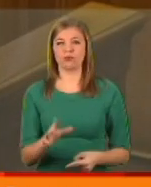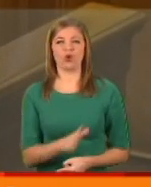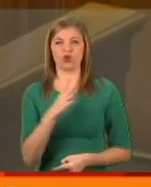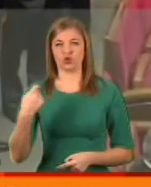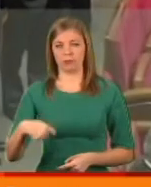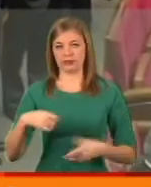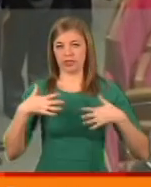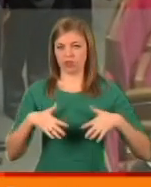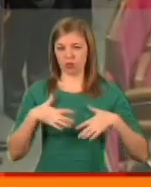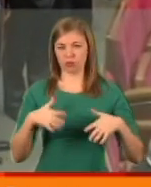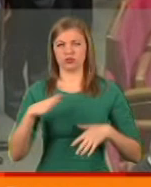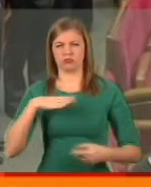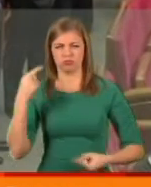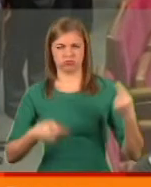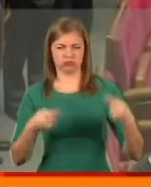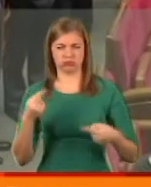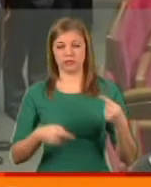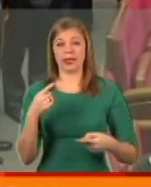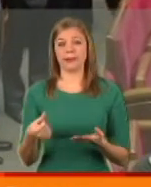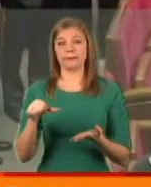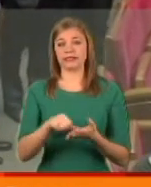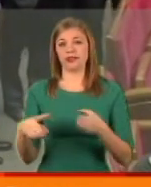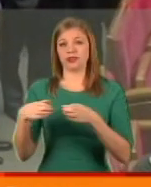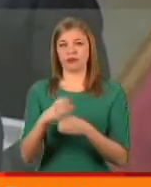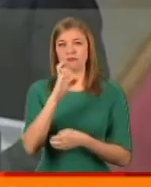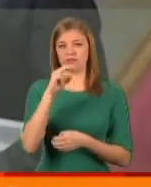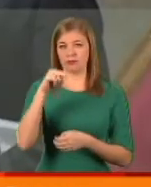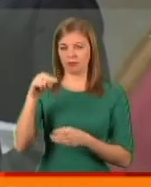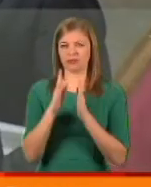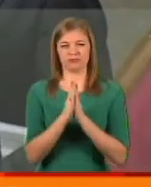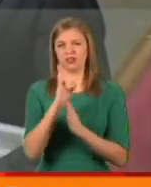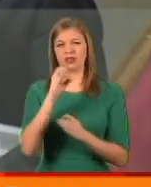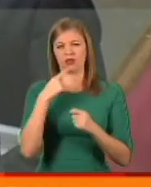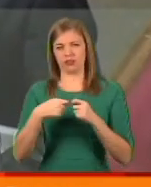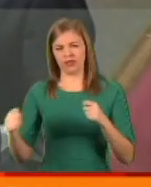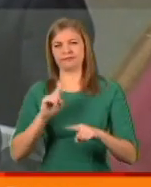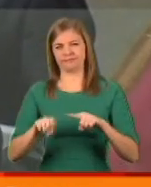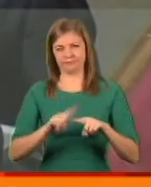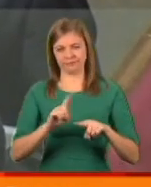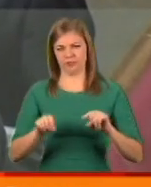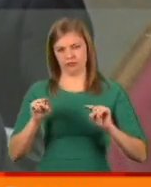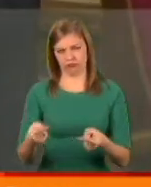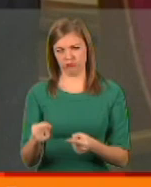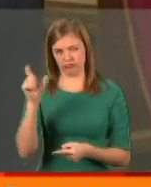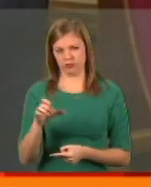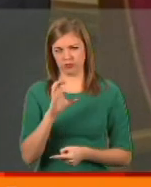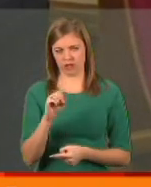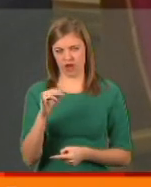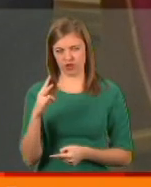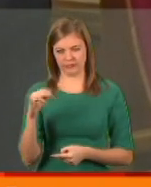колишнього президента Грузії точилися суперечки. Представники фракції БПП закликали не зволікати та якомога швидше затримати